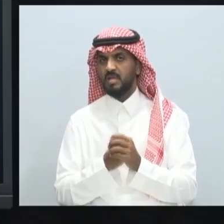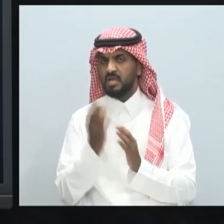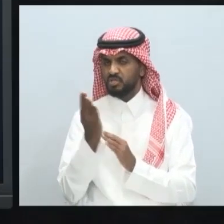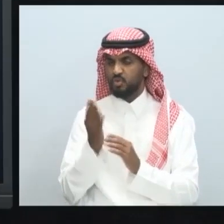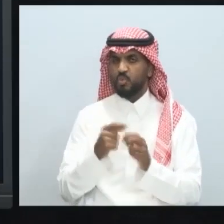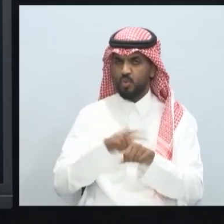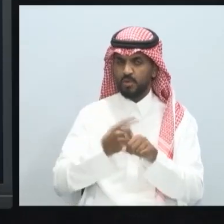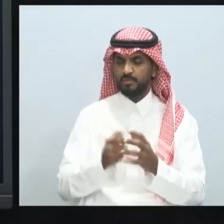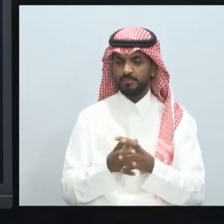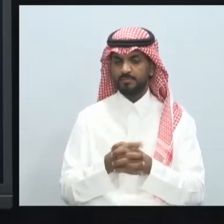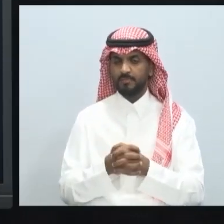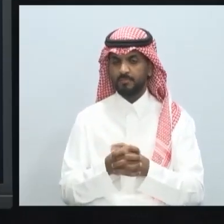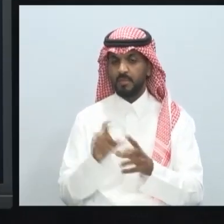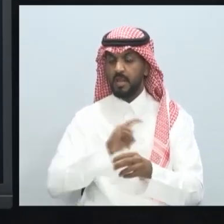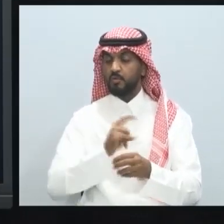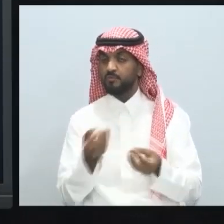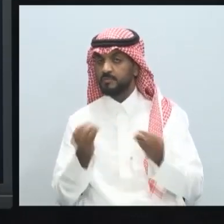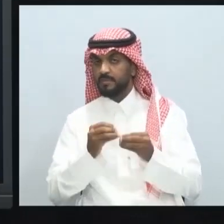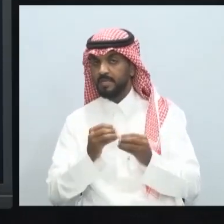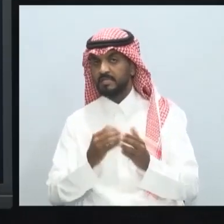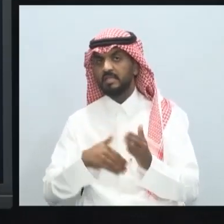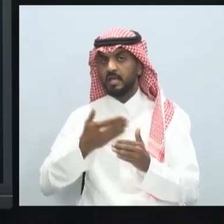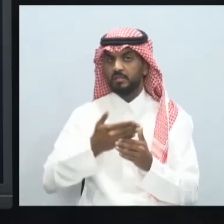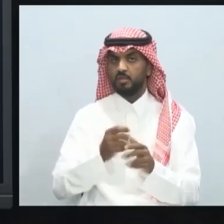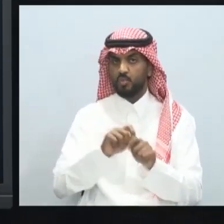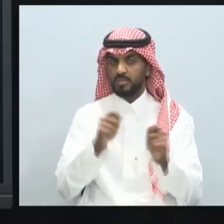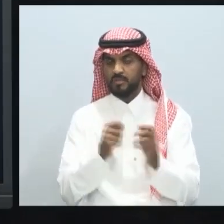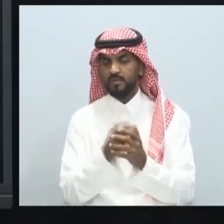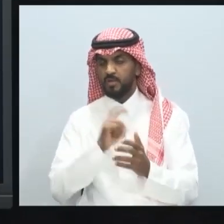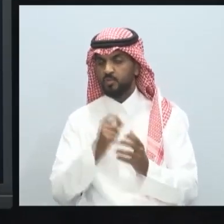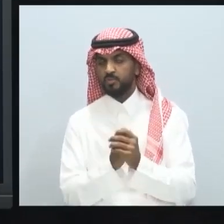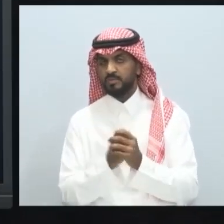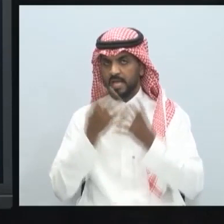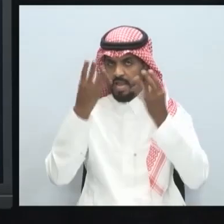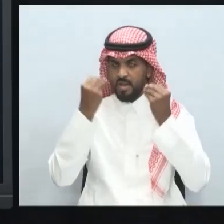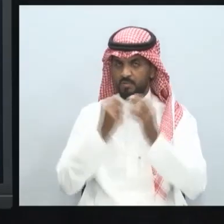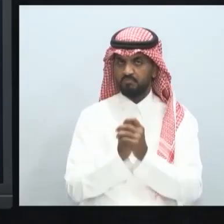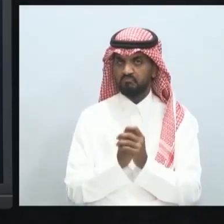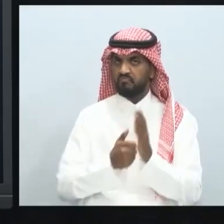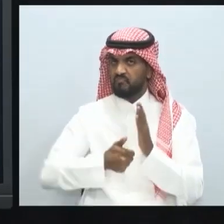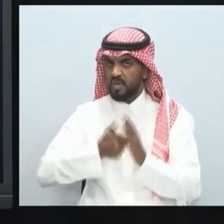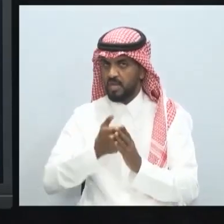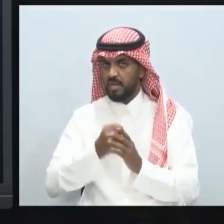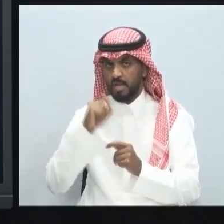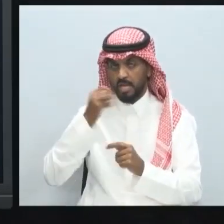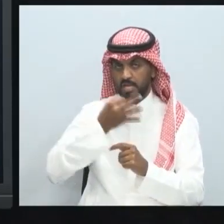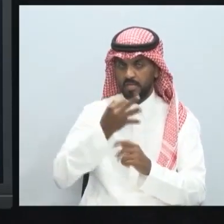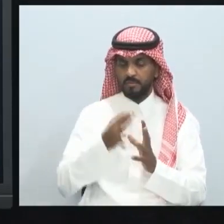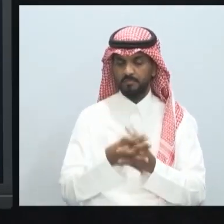من لا يضيف لقراءته المزيد من عمليات التخطي والتصفح فانه لن يكون قد تعلم فن القراءه ما